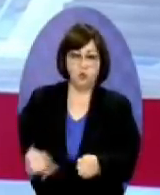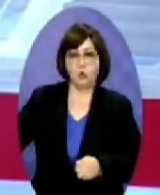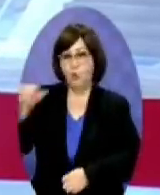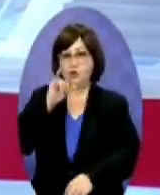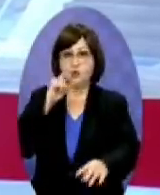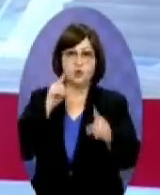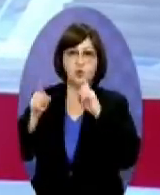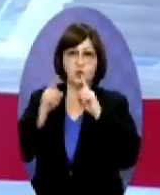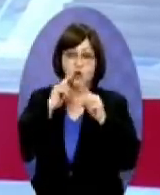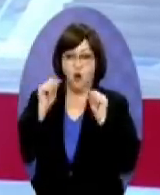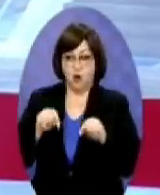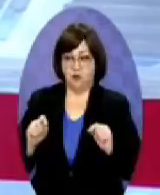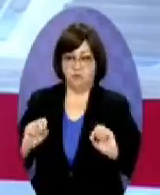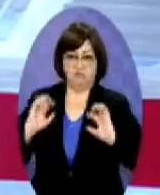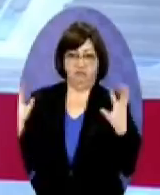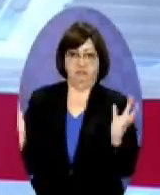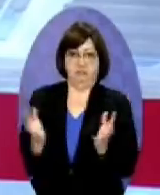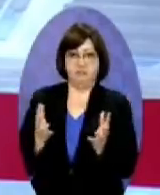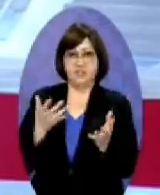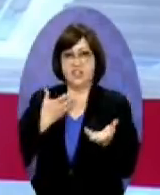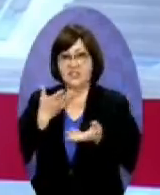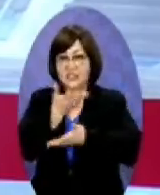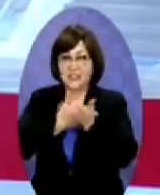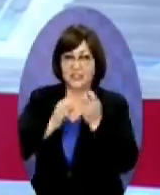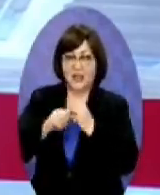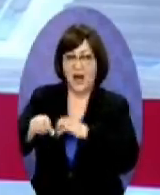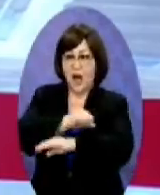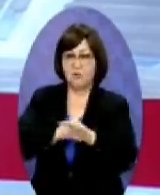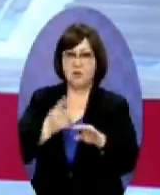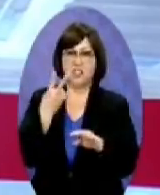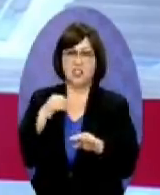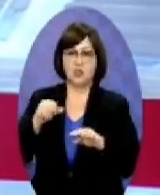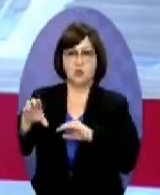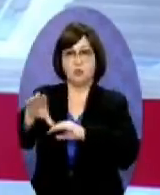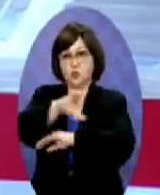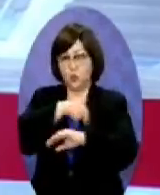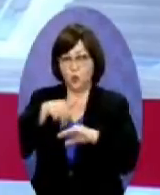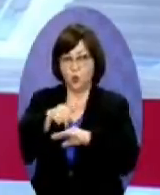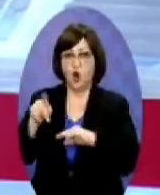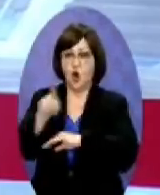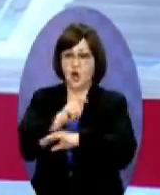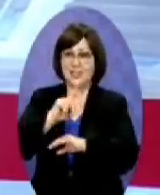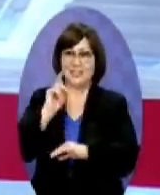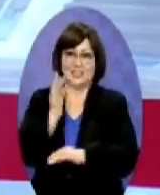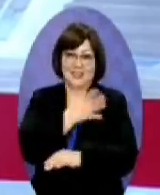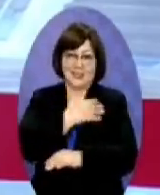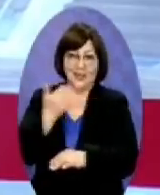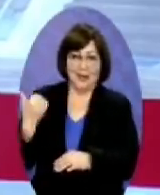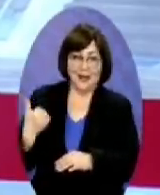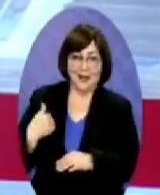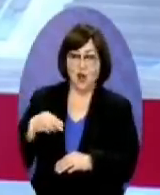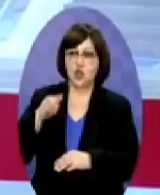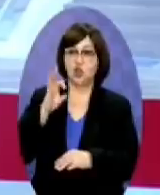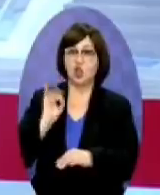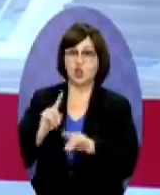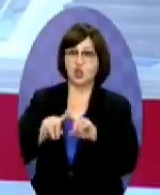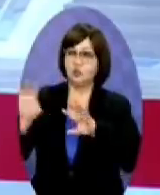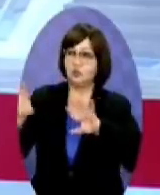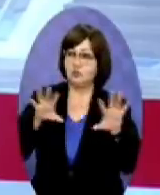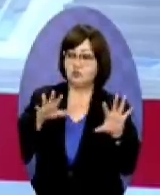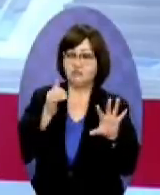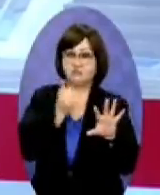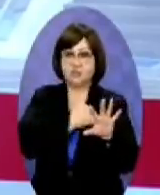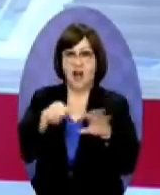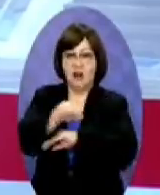өнөөдөр төрийн ордонд эхэллээ. Зөвлөгөөнд аймаг нийслэл сум дүүрэг, хороодын засаг дарга нар болон тусгадын захирагчид, аймагуудын засаг даргын тамгийн